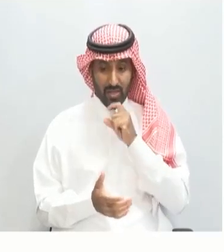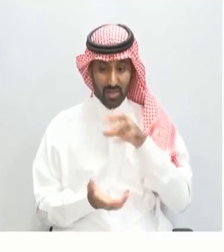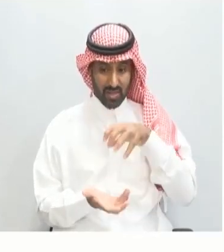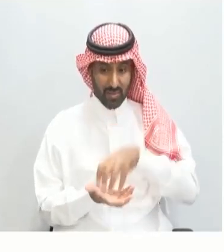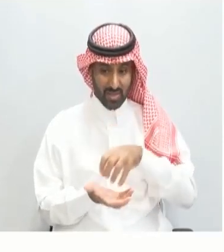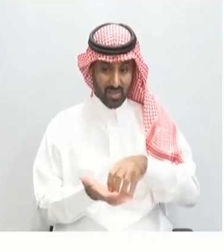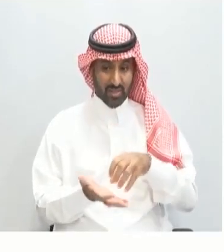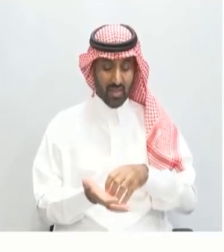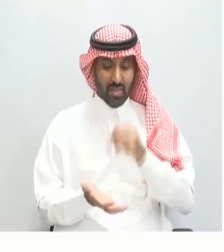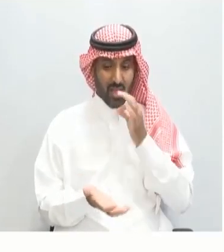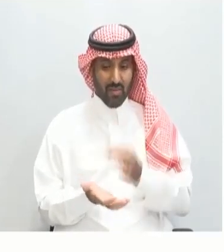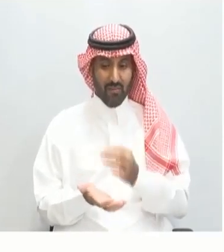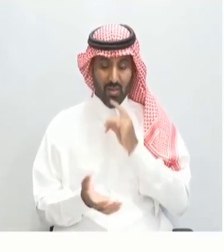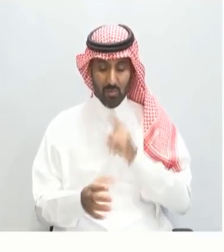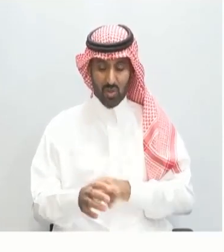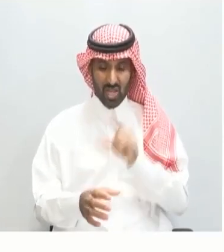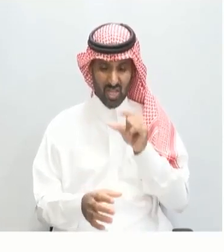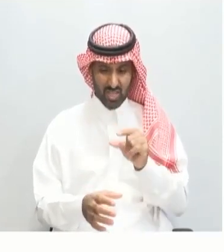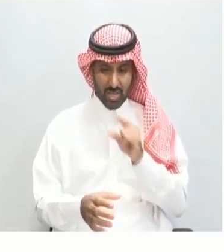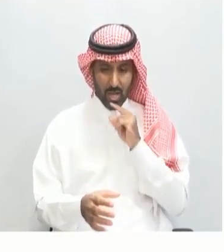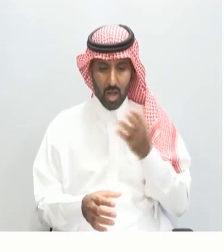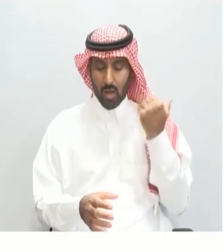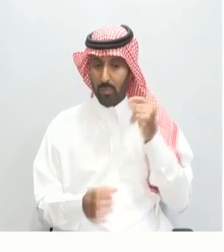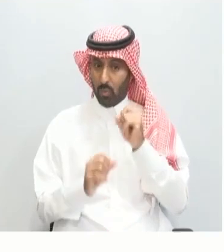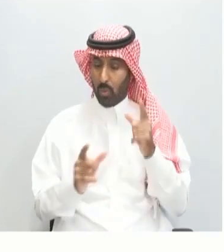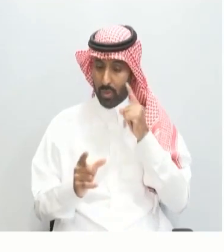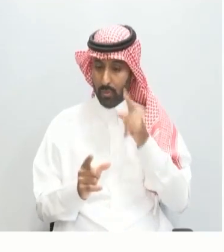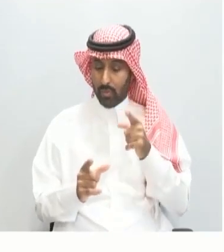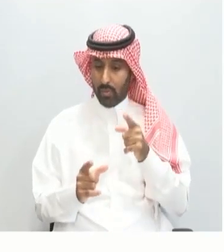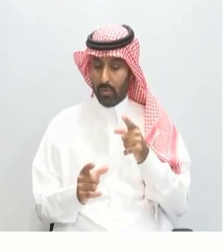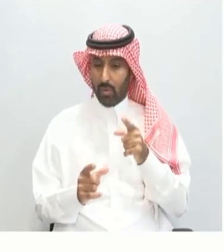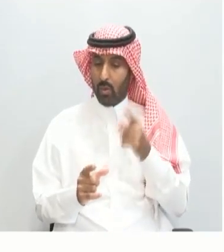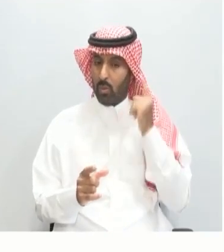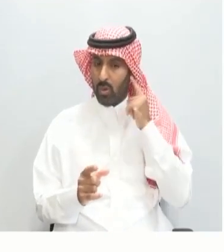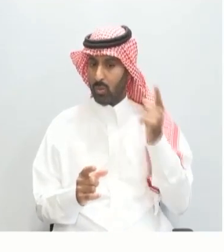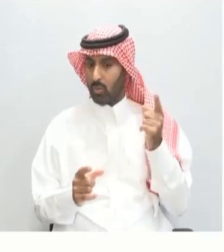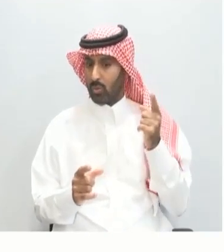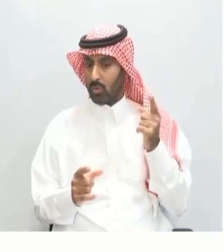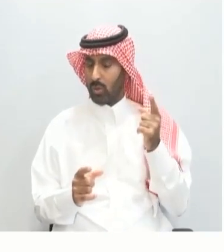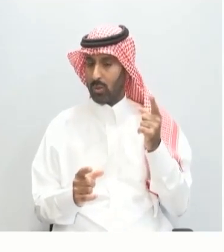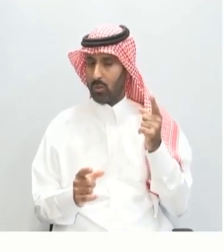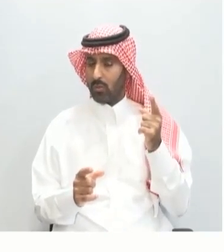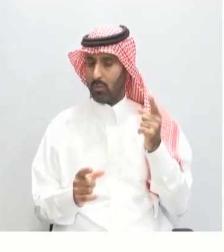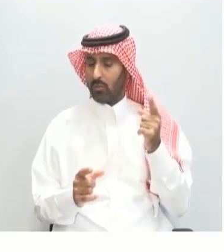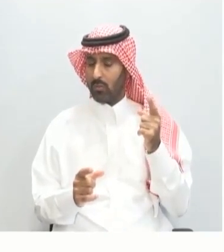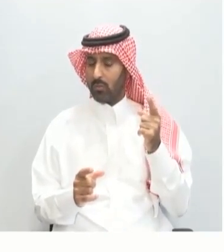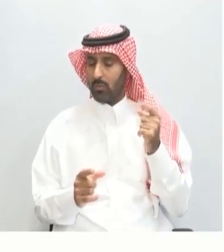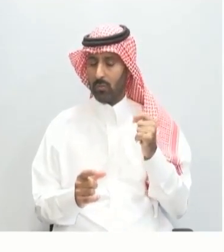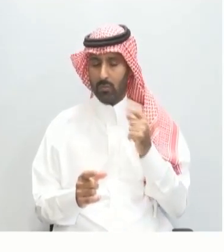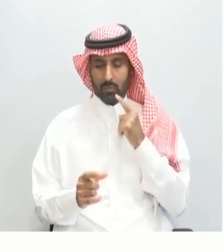في مده قصيره قد تسبقها بعض الظواهر او الاصوع بعض الظواهر كالاصوات